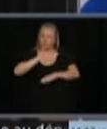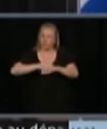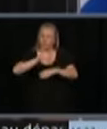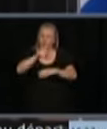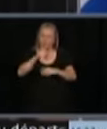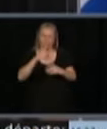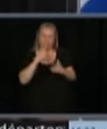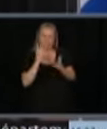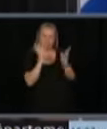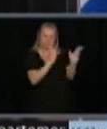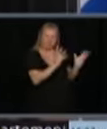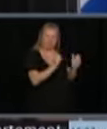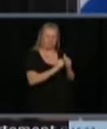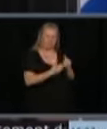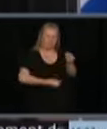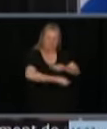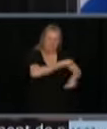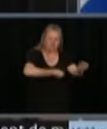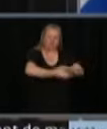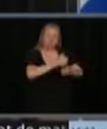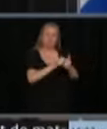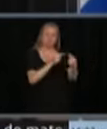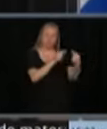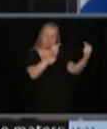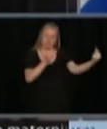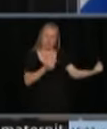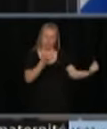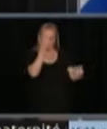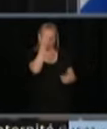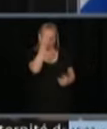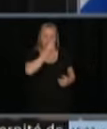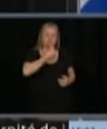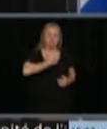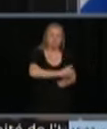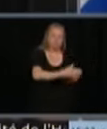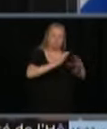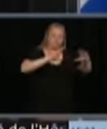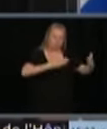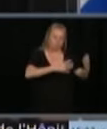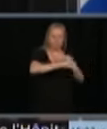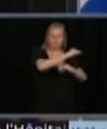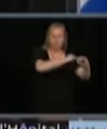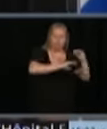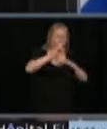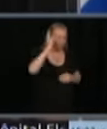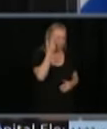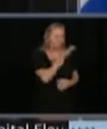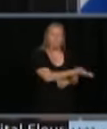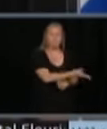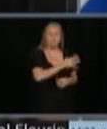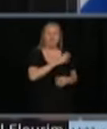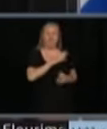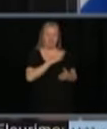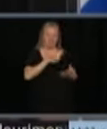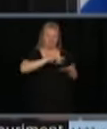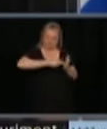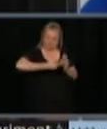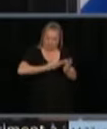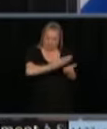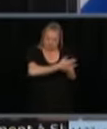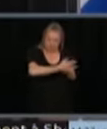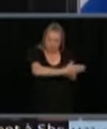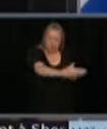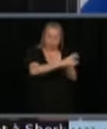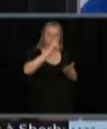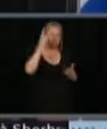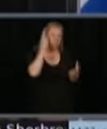parlementaire, mais est-ce que ça veut dire que la session va être devancée? Tout ça va se faire quand? Puis, dans ce contexte-là, quand est-ce que vous pensez pouvoir trancher